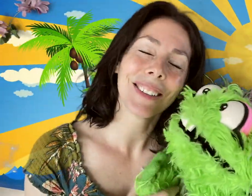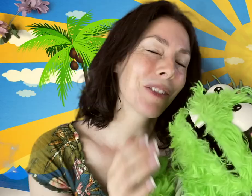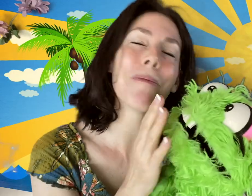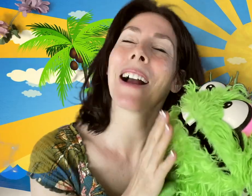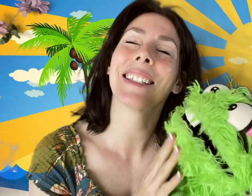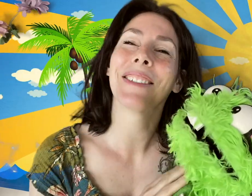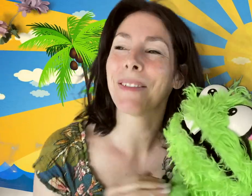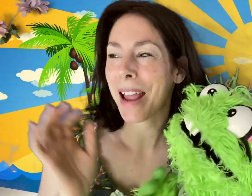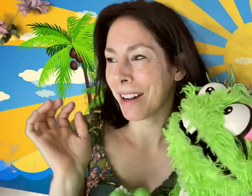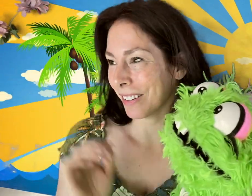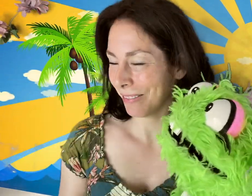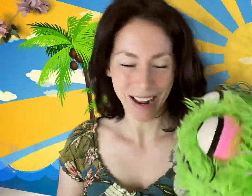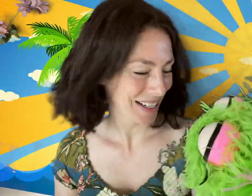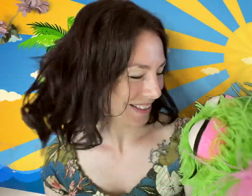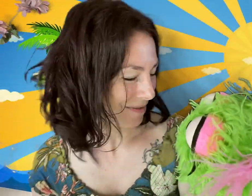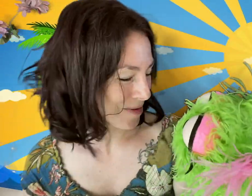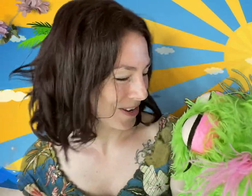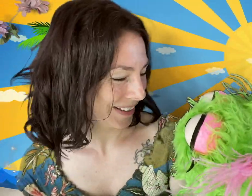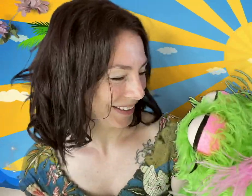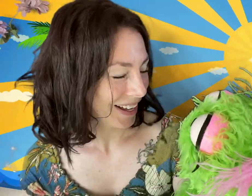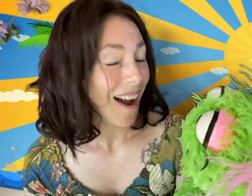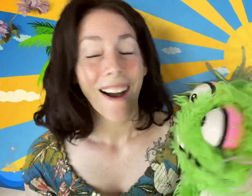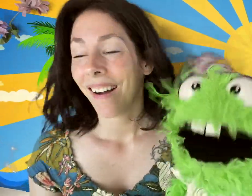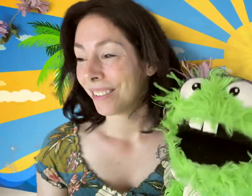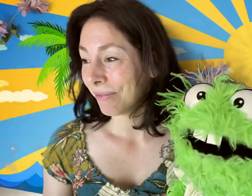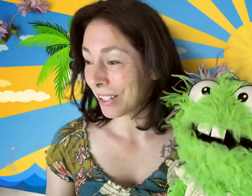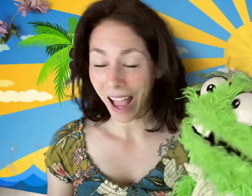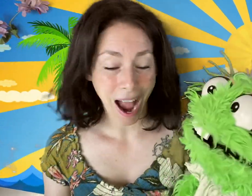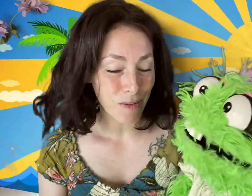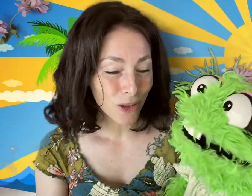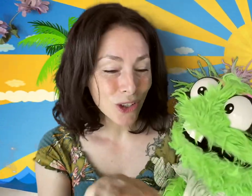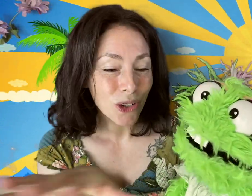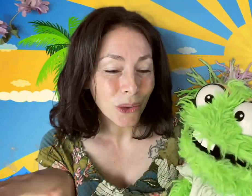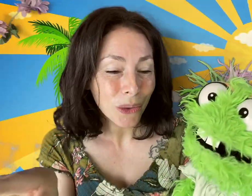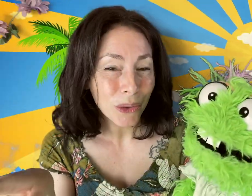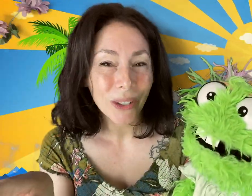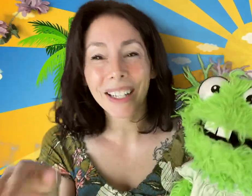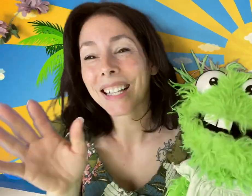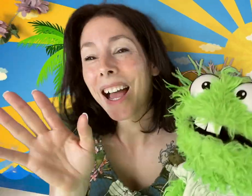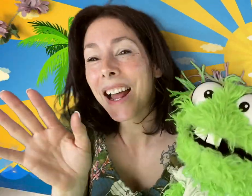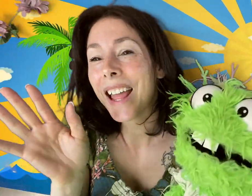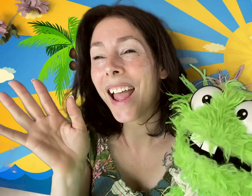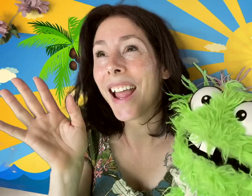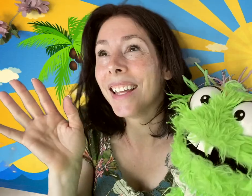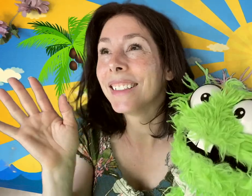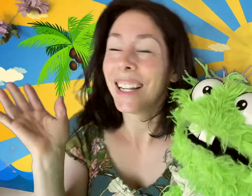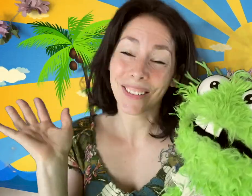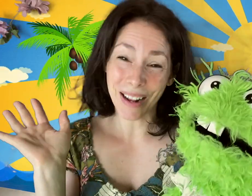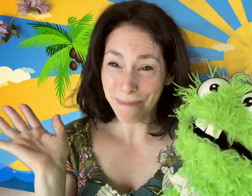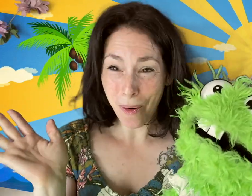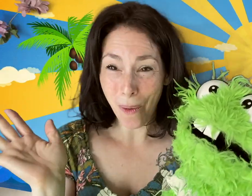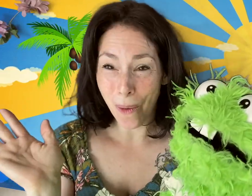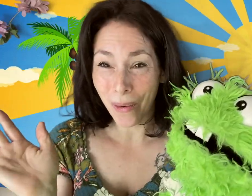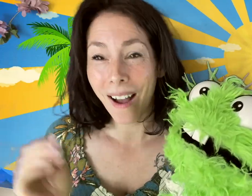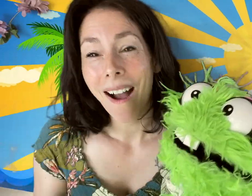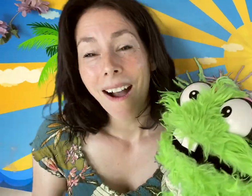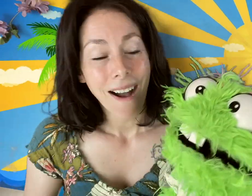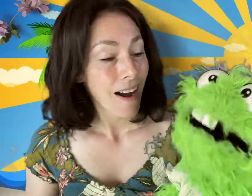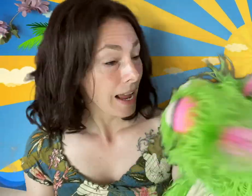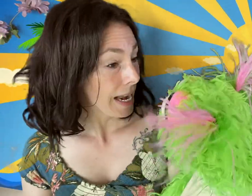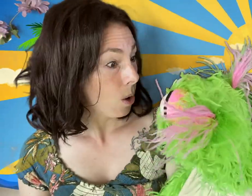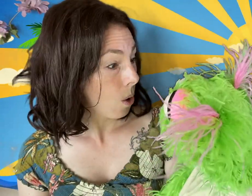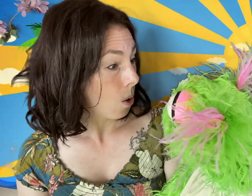Tu ne trouves pas qu'on est bien à la plage, gribouille ? Le sable chaud, le soleil, les animaux